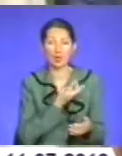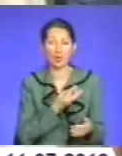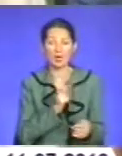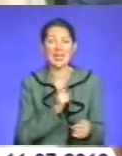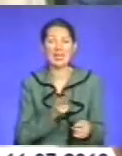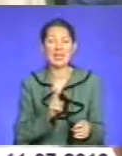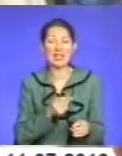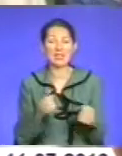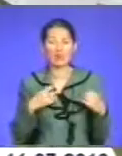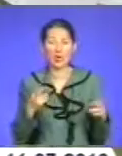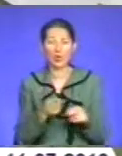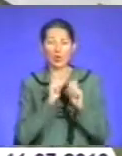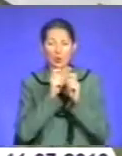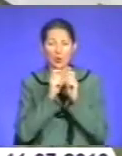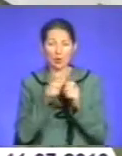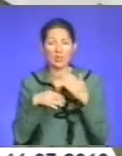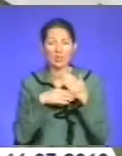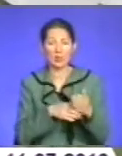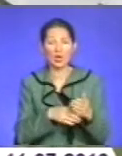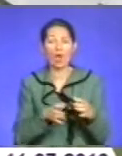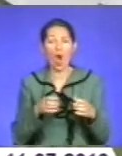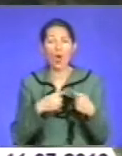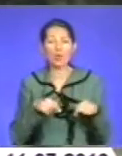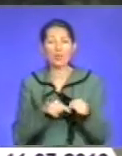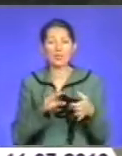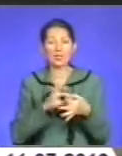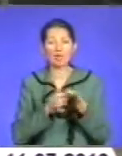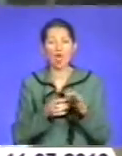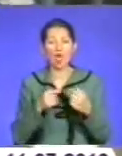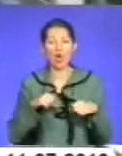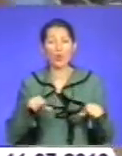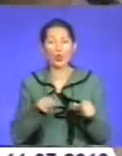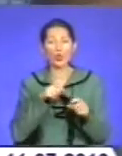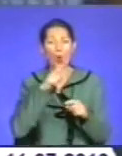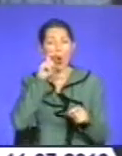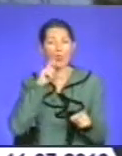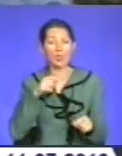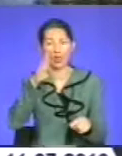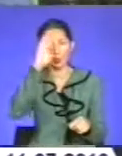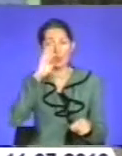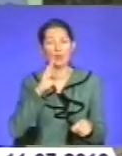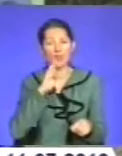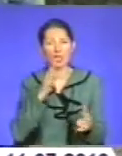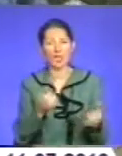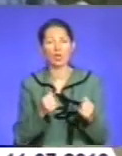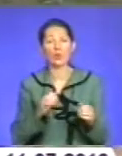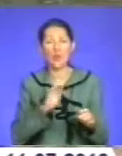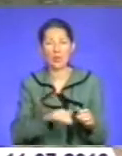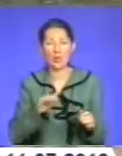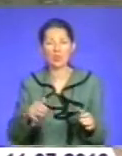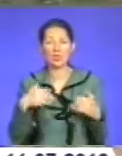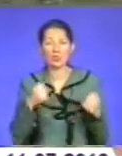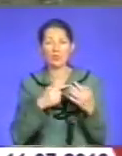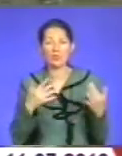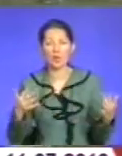обласної громадської організації Національного олімпійського комітету України хлопці та дівчатка отримали м'ячі та спортивний інвентар. Мені